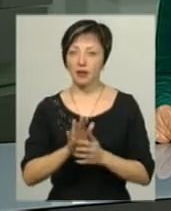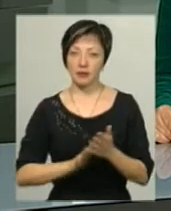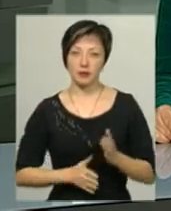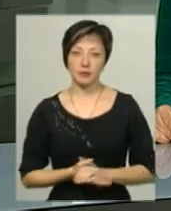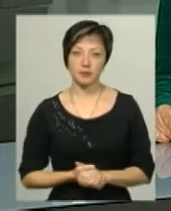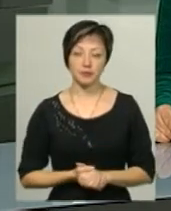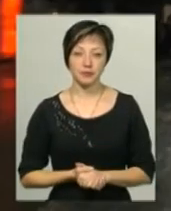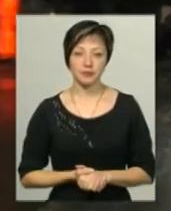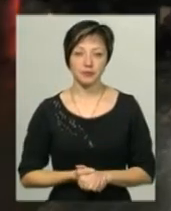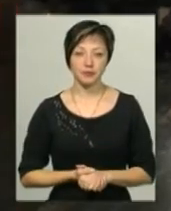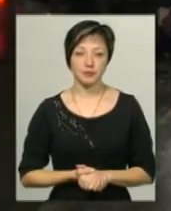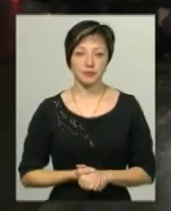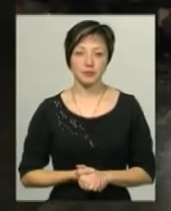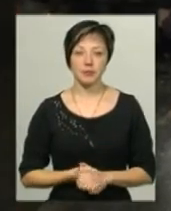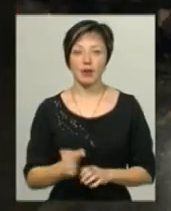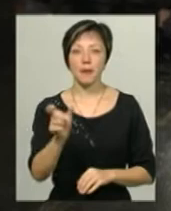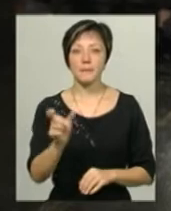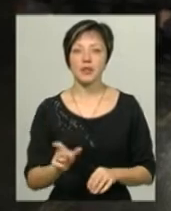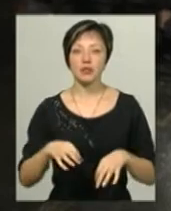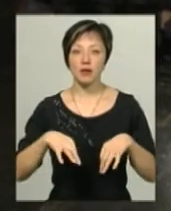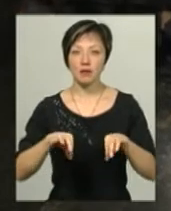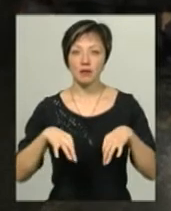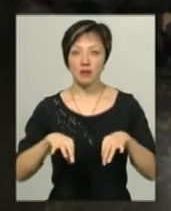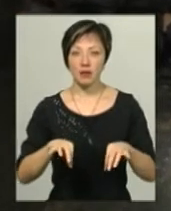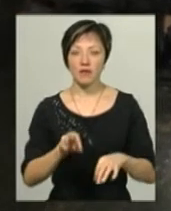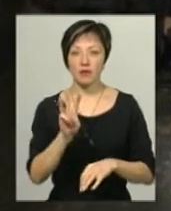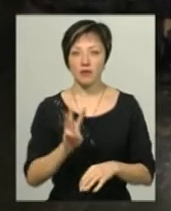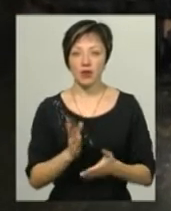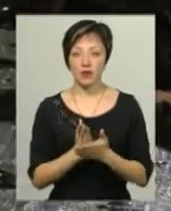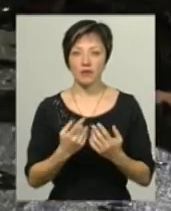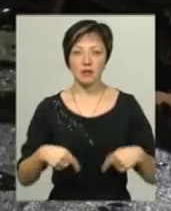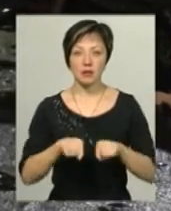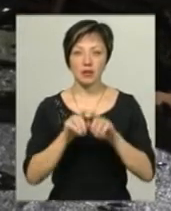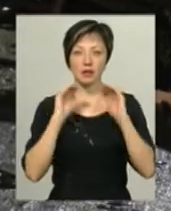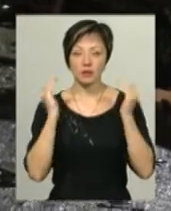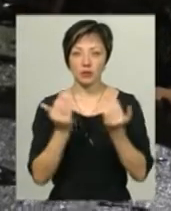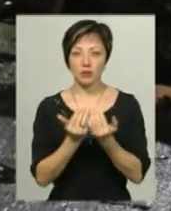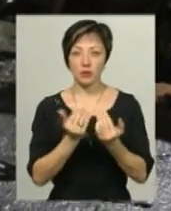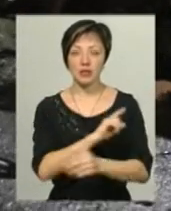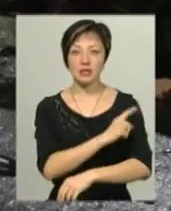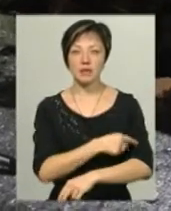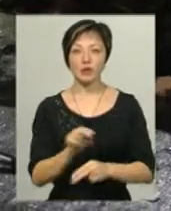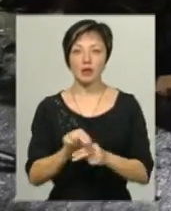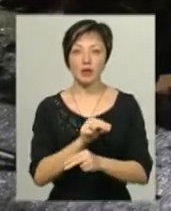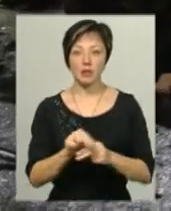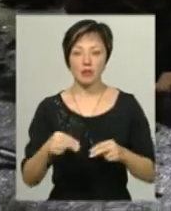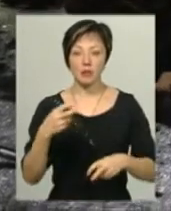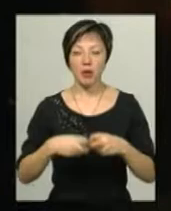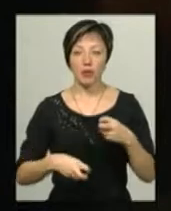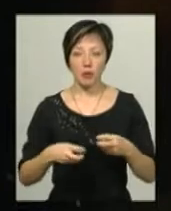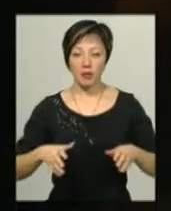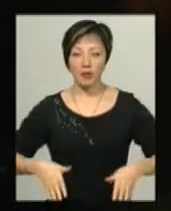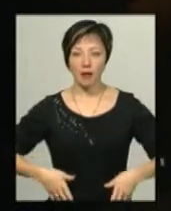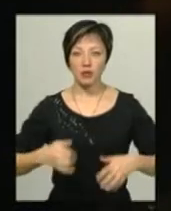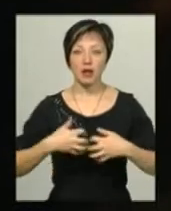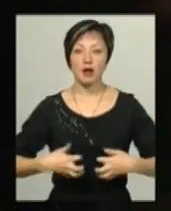сюжеті. Пасажирка автівки «Фольксваген Гольф» знаходиться у відділенні анестезіології та інтенсивної терапії із переломами відділів